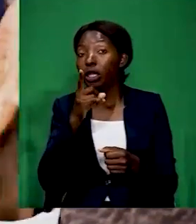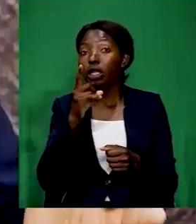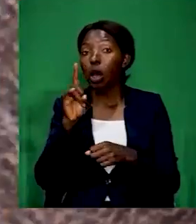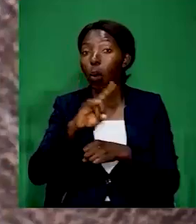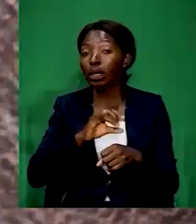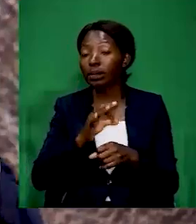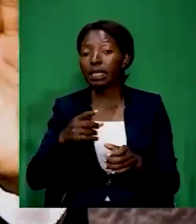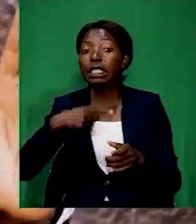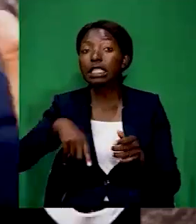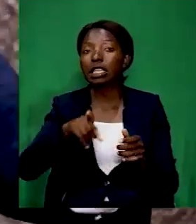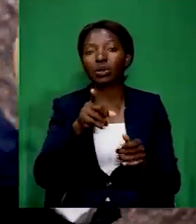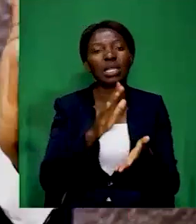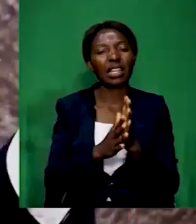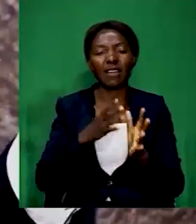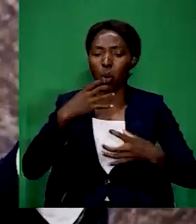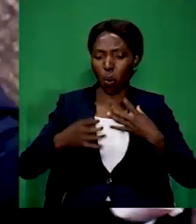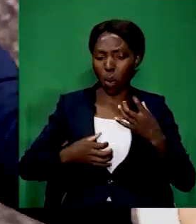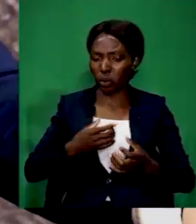wakutuma, do not worry about the